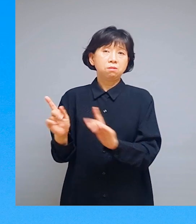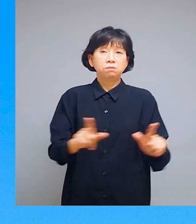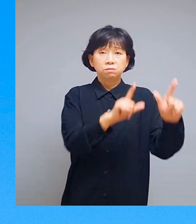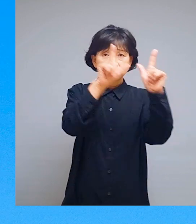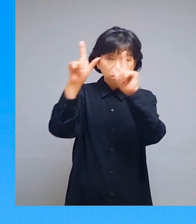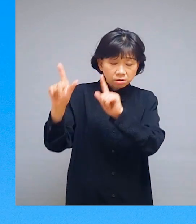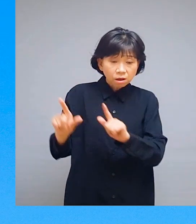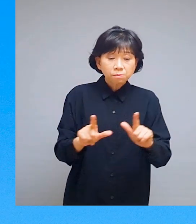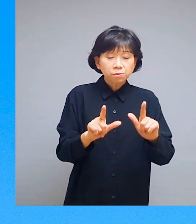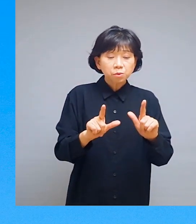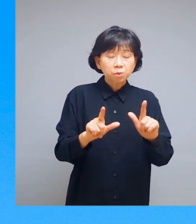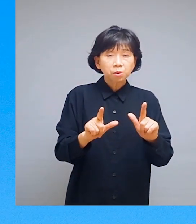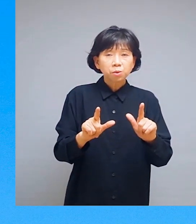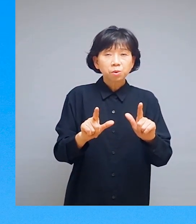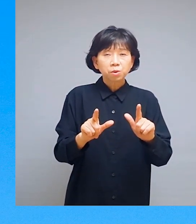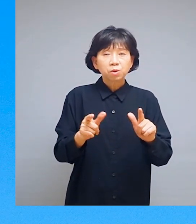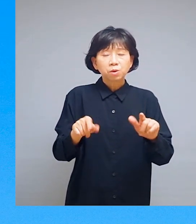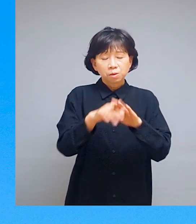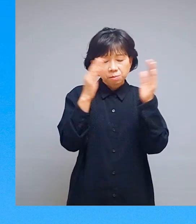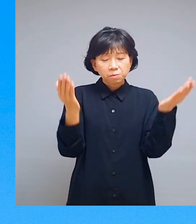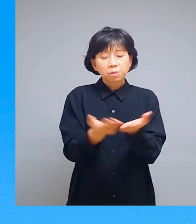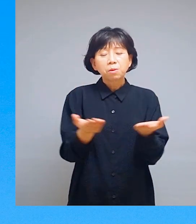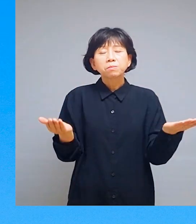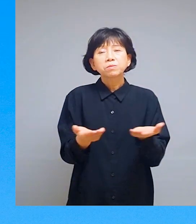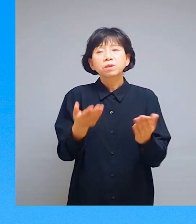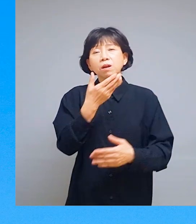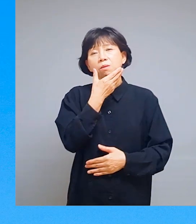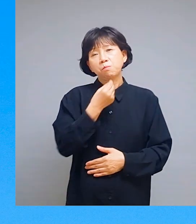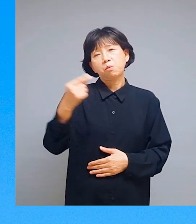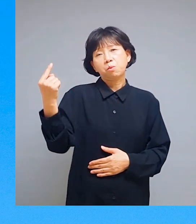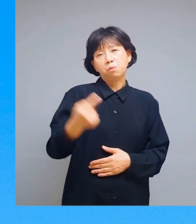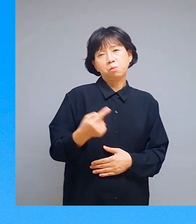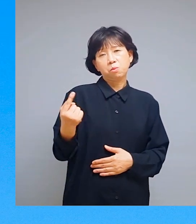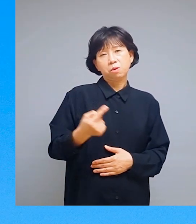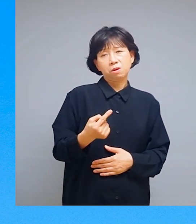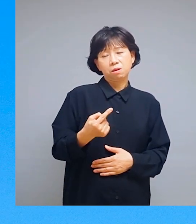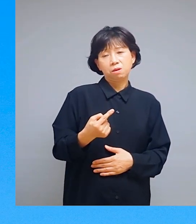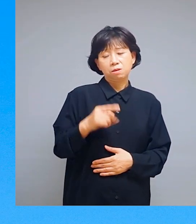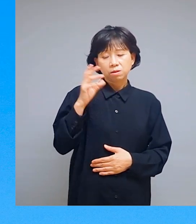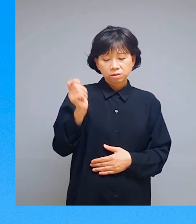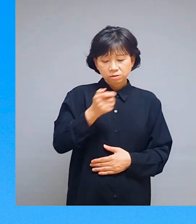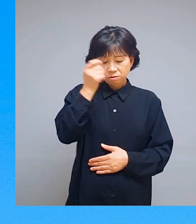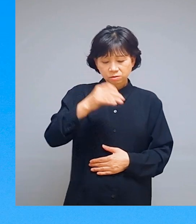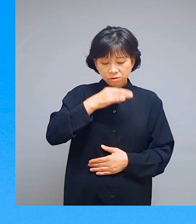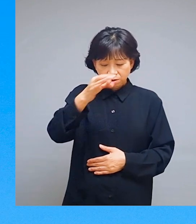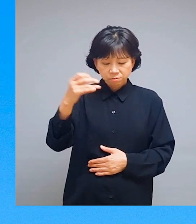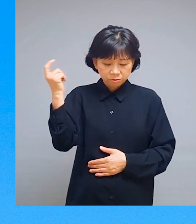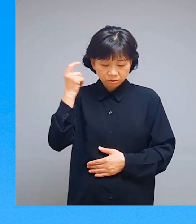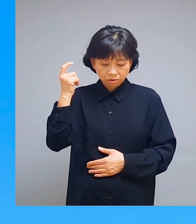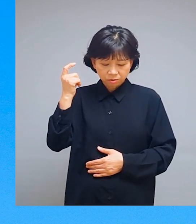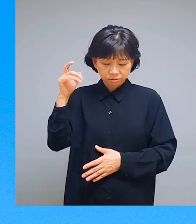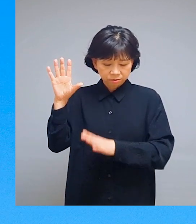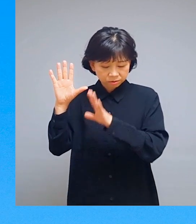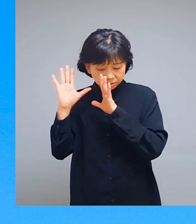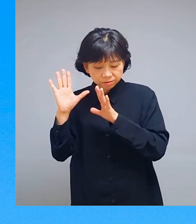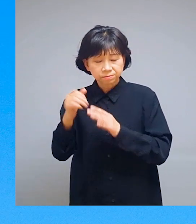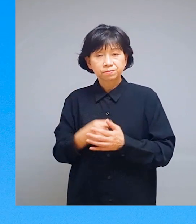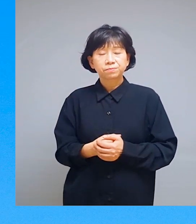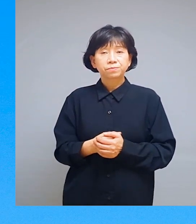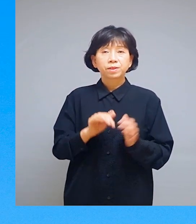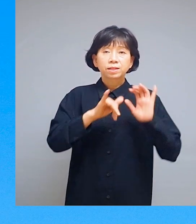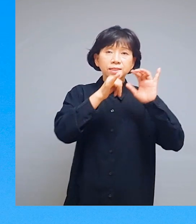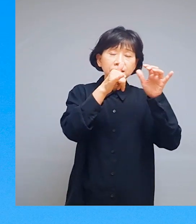삶도 범사에 복을 받게 될 줄 믿습니다. 어떠세요? 지금 성령의 음성을 듣고 계십니까?